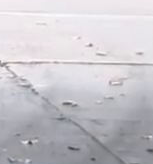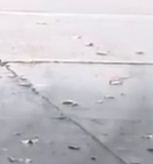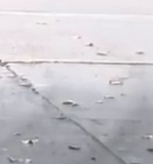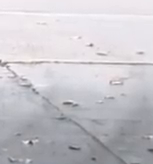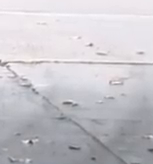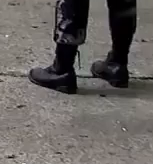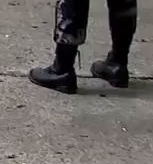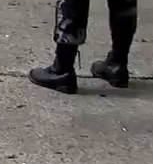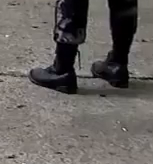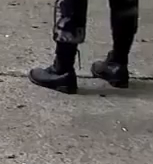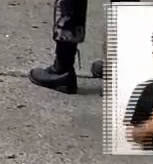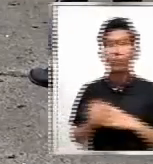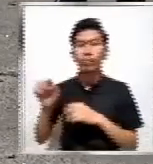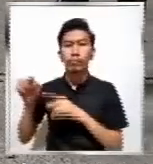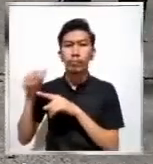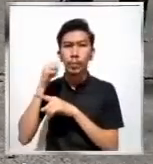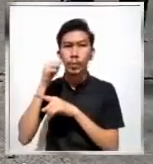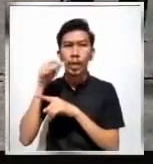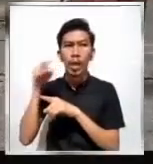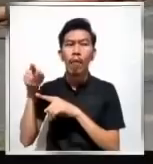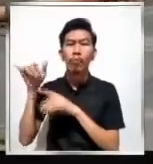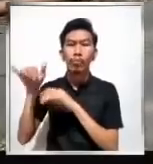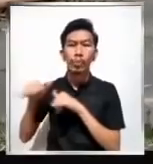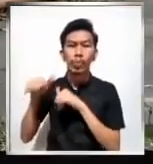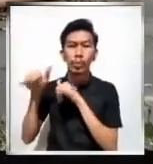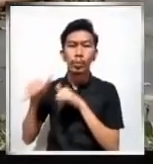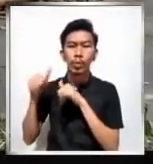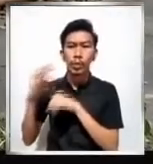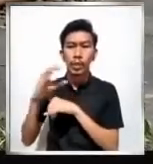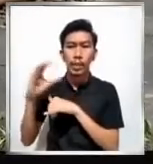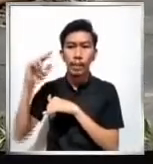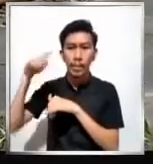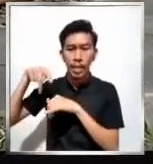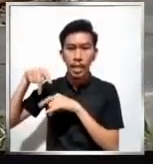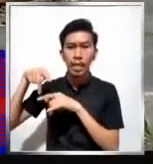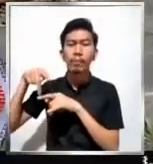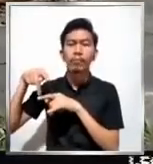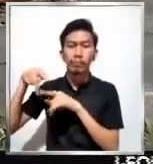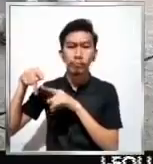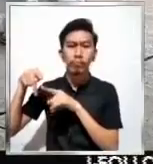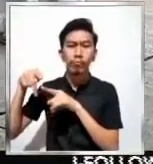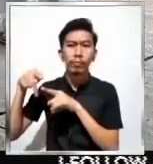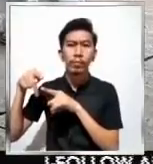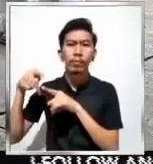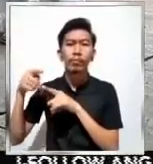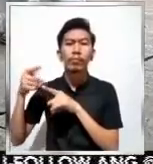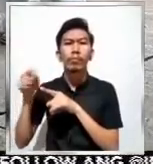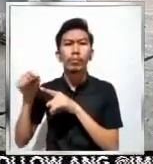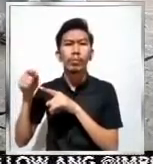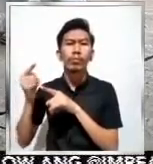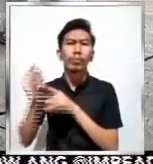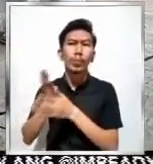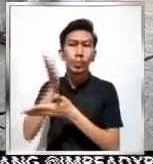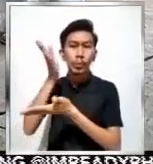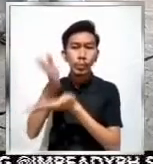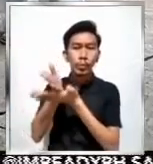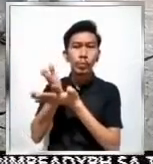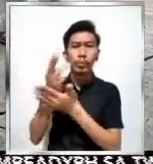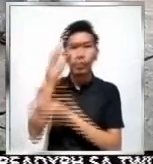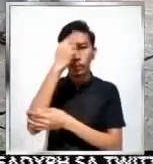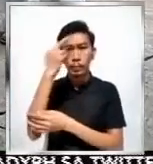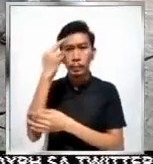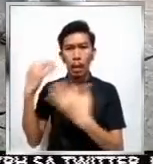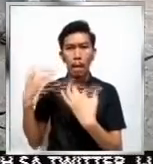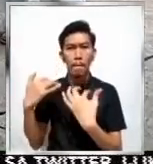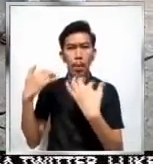shelter ng Hatid Tulong Program sa CCP Complex. Kasama siya sa mga nakipagsapalaran noong isang linggo sa Rizal Memorial Stadium. Mahigit 6,000